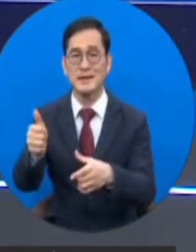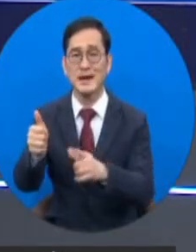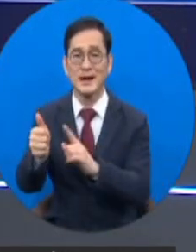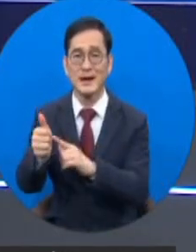말씀하셨는데